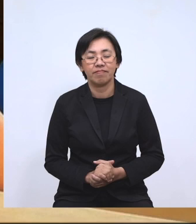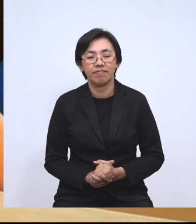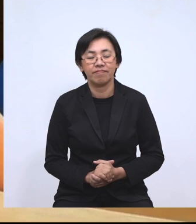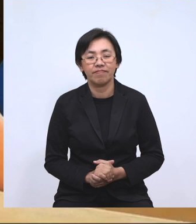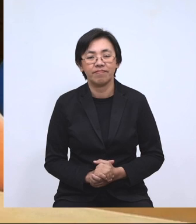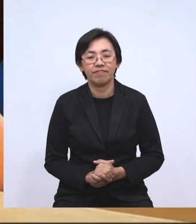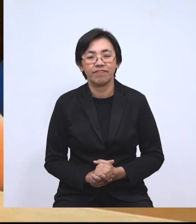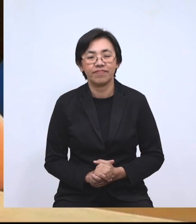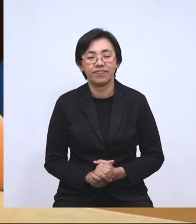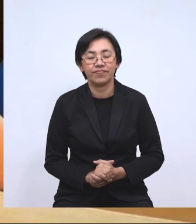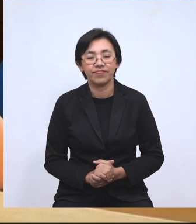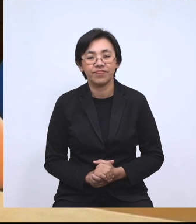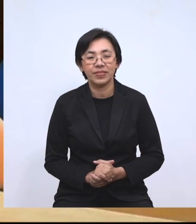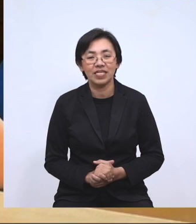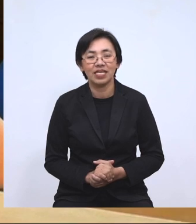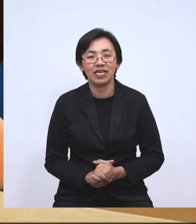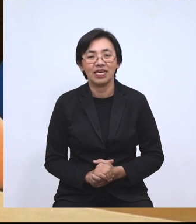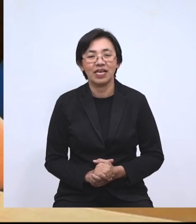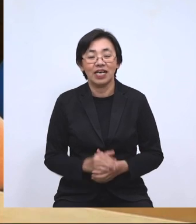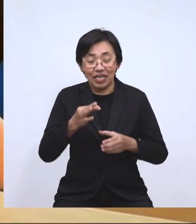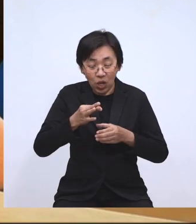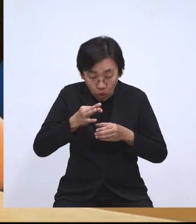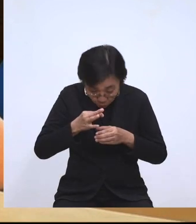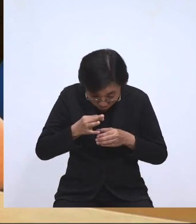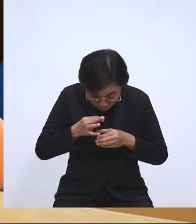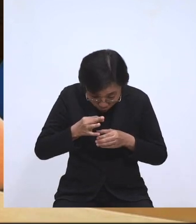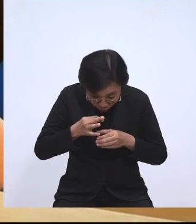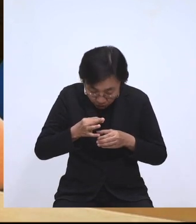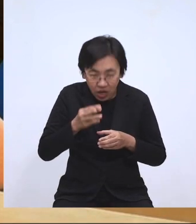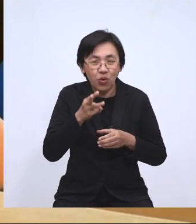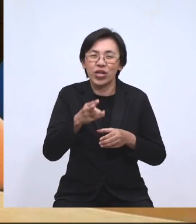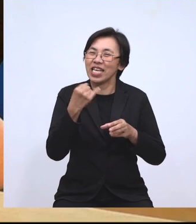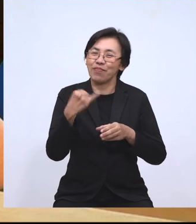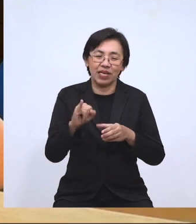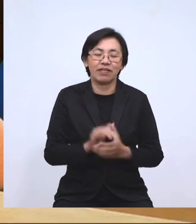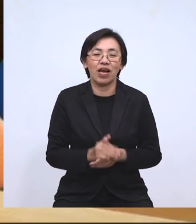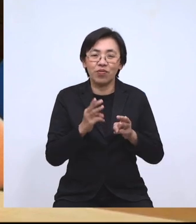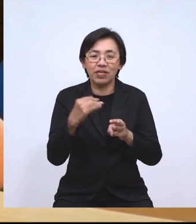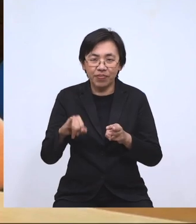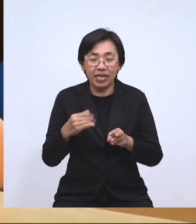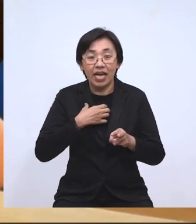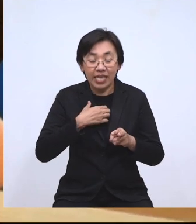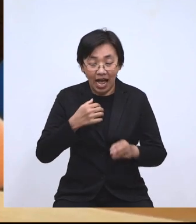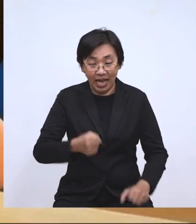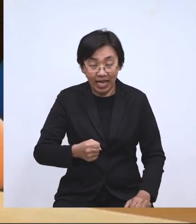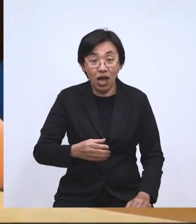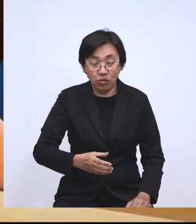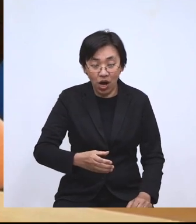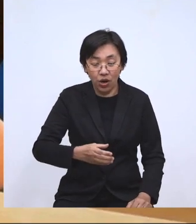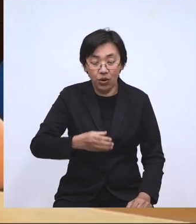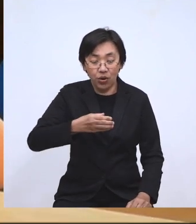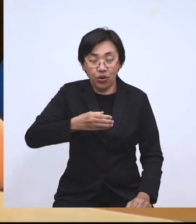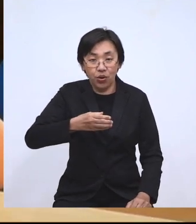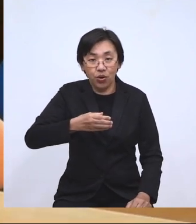ครับซึ่งมันผิดวิธีซึ่งจริงๆแล้วอะค่ะเราต้องการให้เด็กอะค่ะยกแก้วน้ำขึ้น